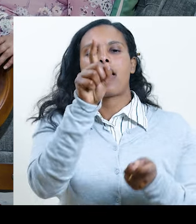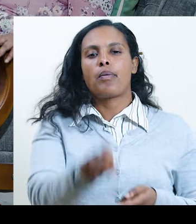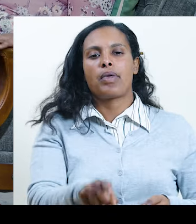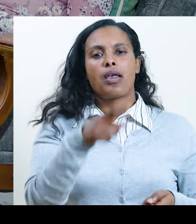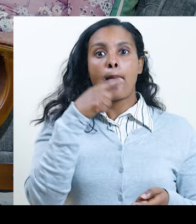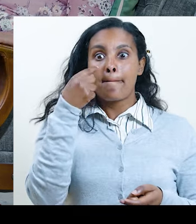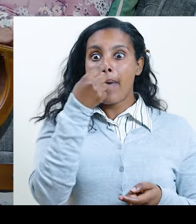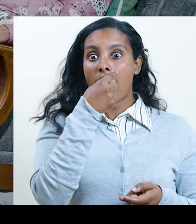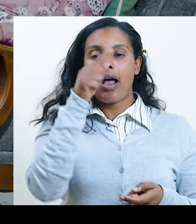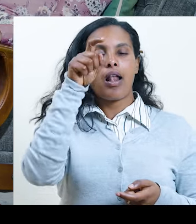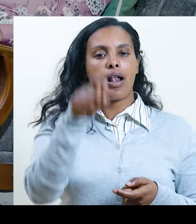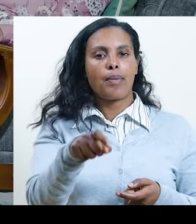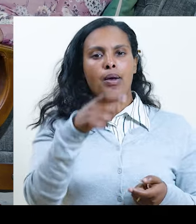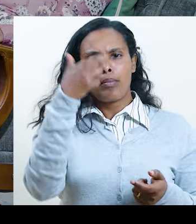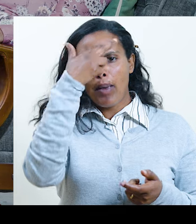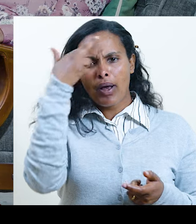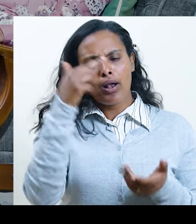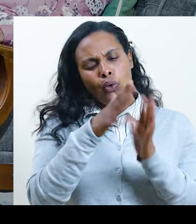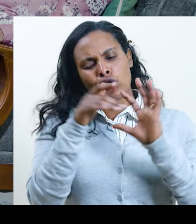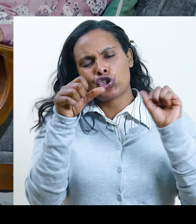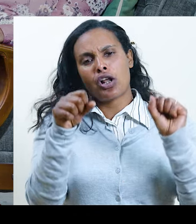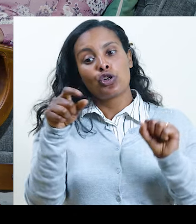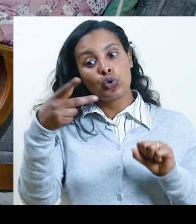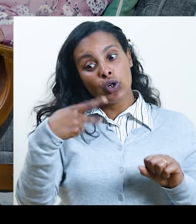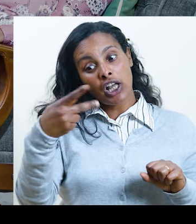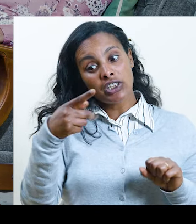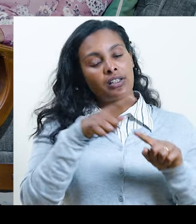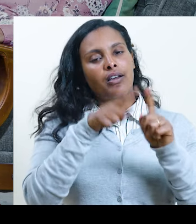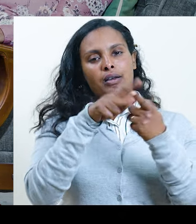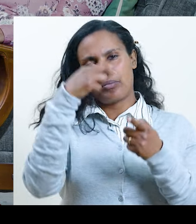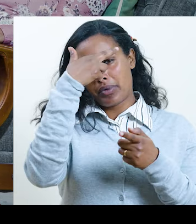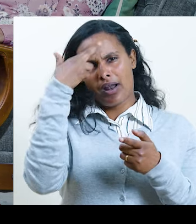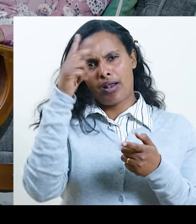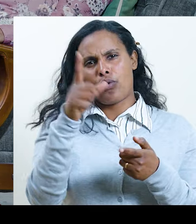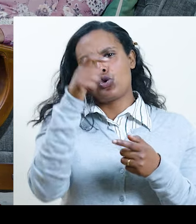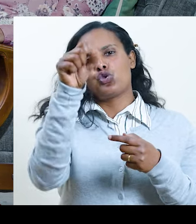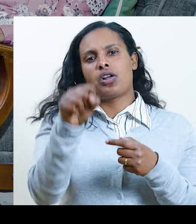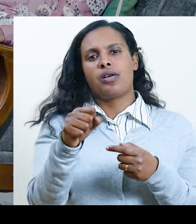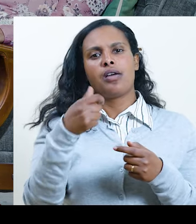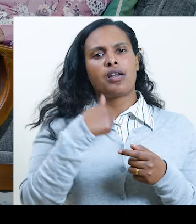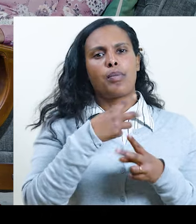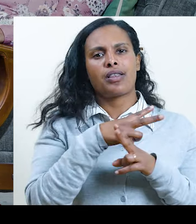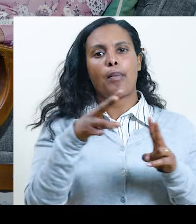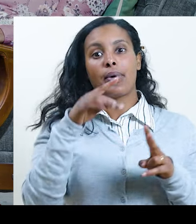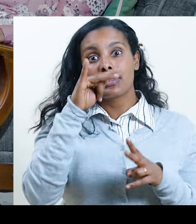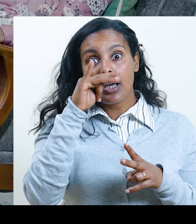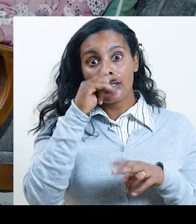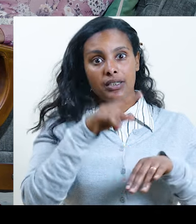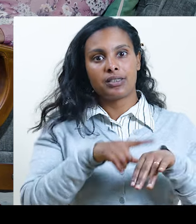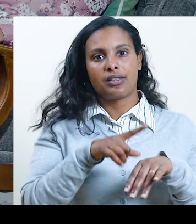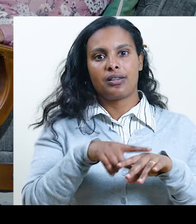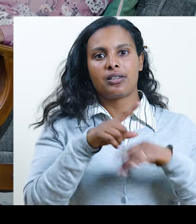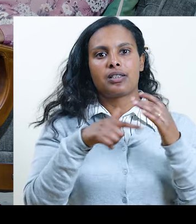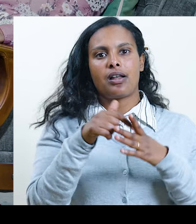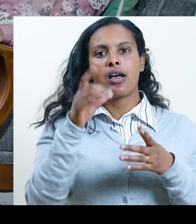አለብኝ፣ ማየት አለብኝ። ምናልባት በምክንያት ሊሆን ይችላል እኔ እና እሷን ያገናኘኝ። እኔ በጣም በልጅነት